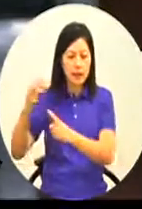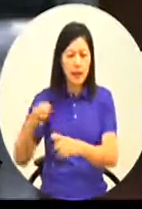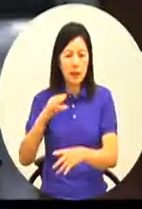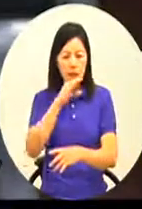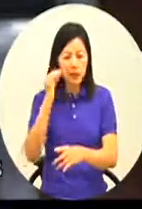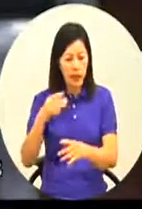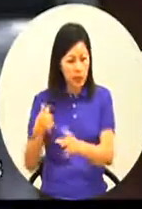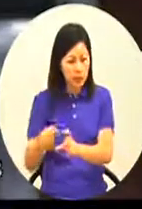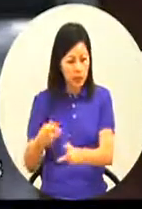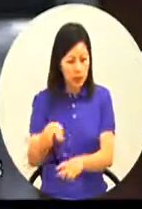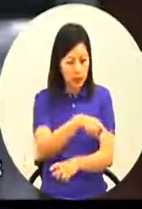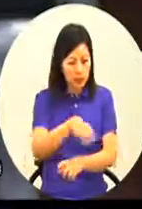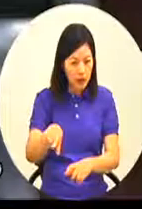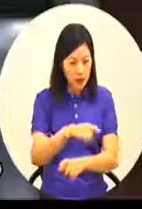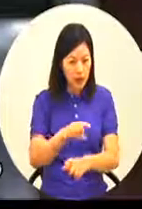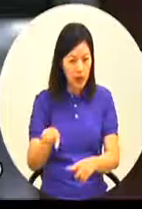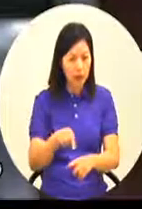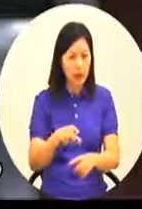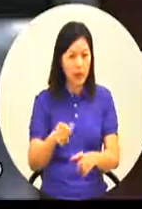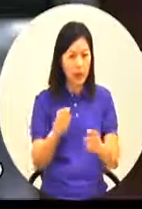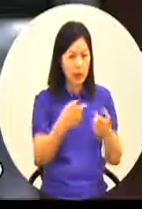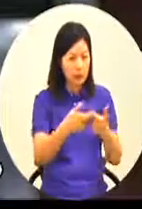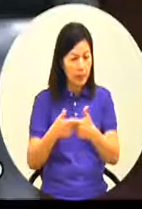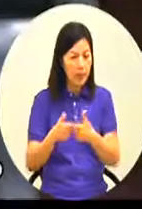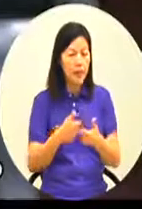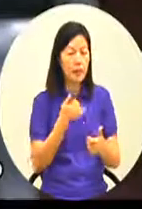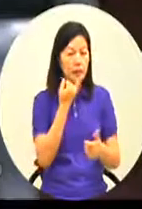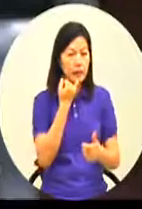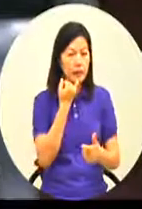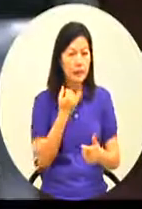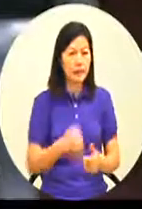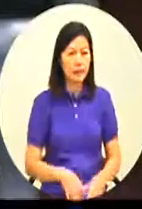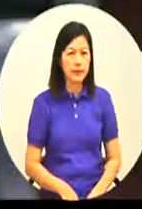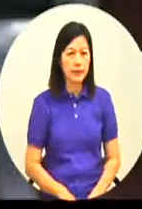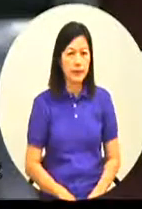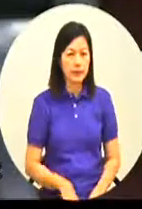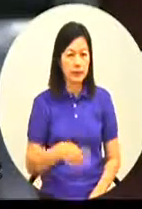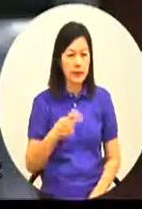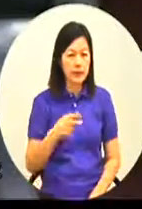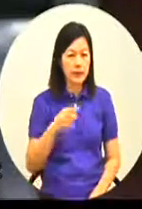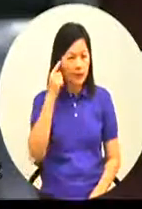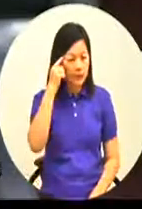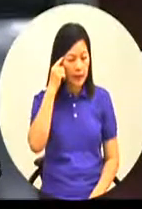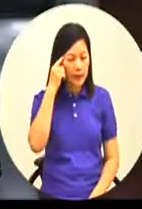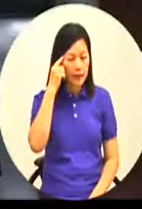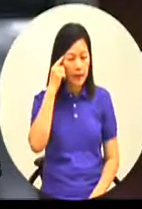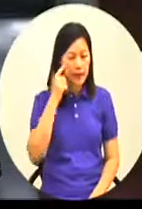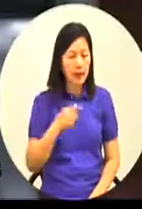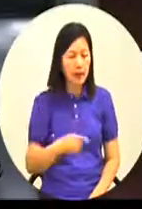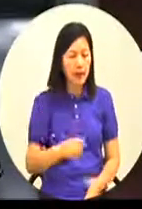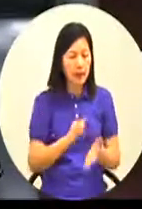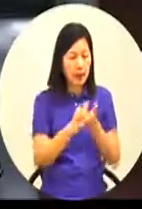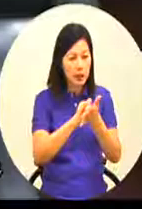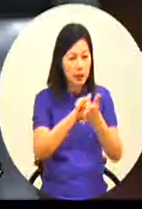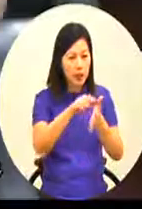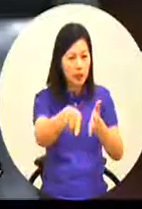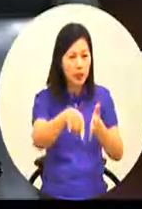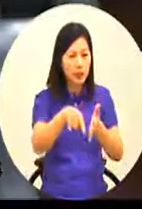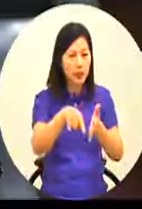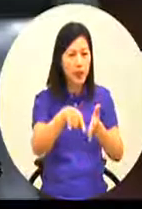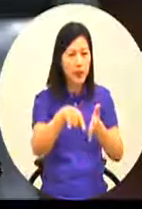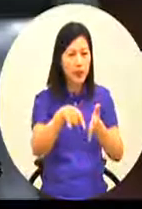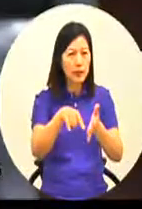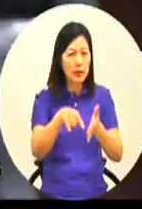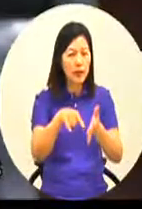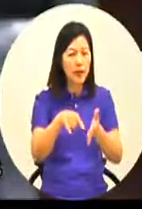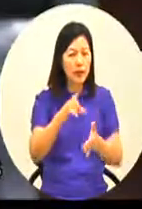可以相对应有不一样的规范。那比如说像我们可以想象到，比如说像纽约的 Times Square， 它的那个